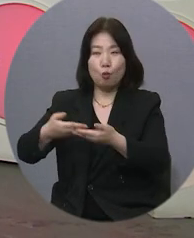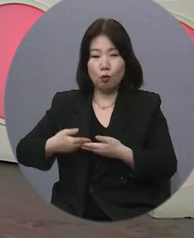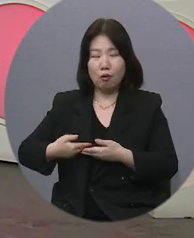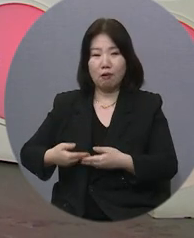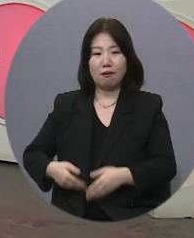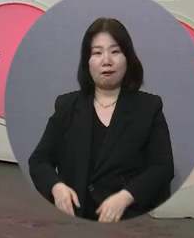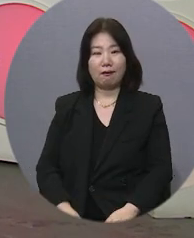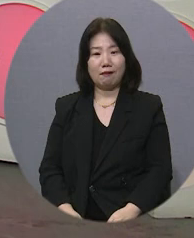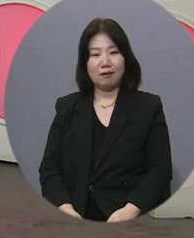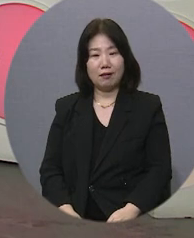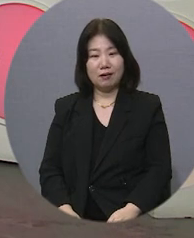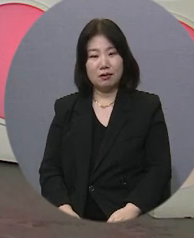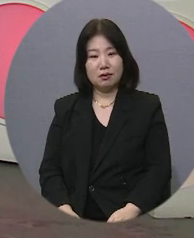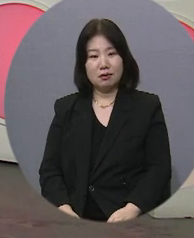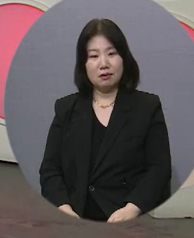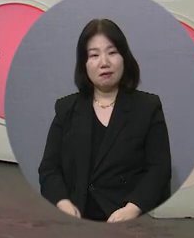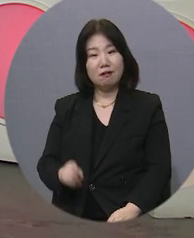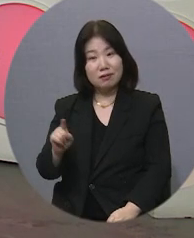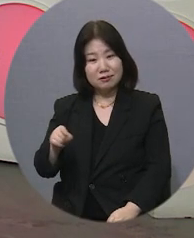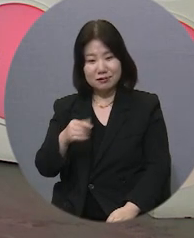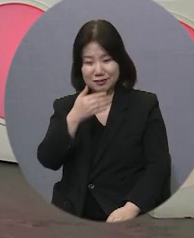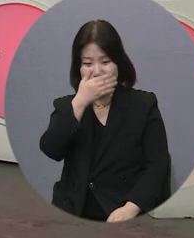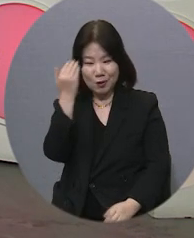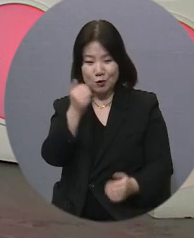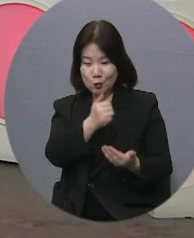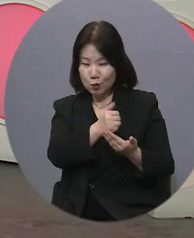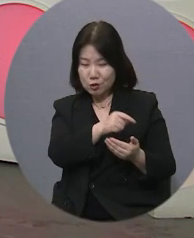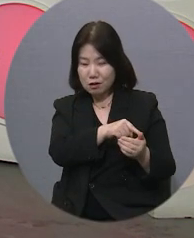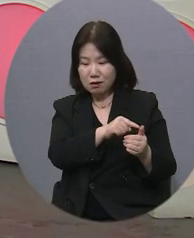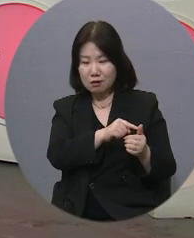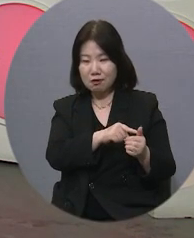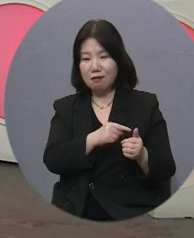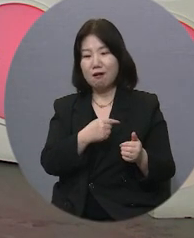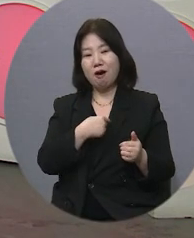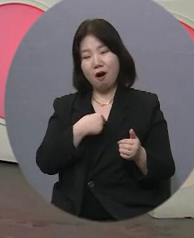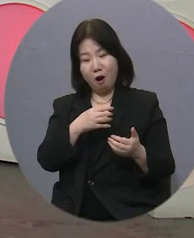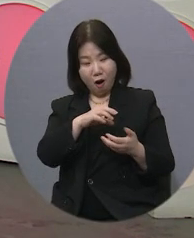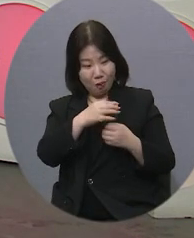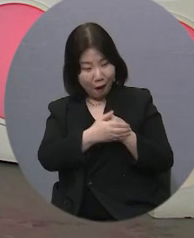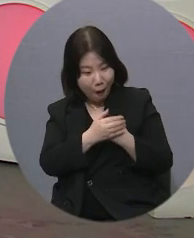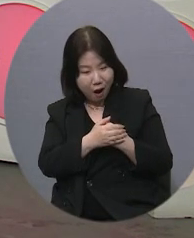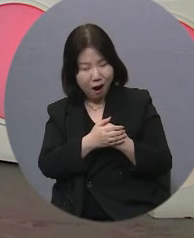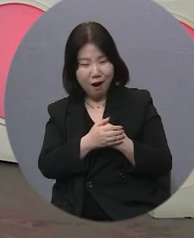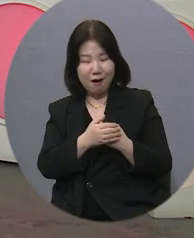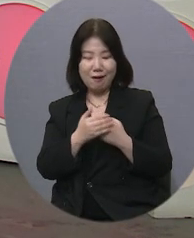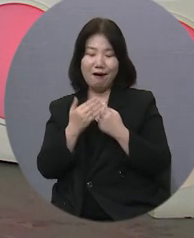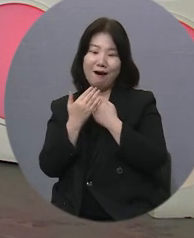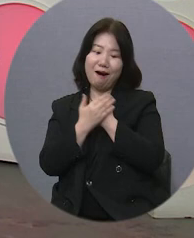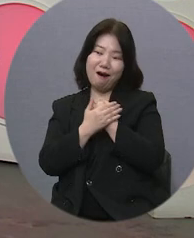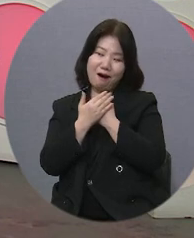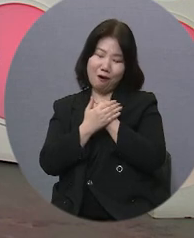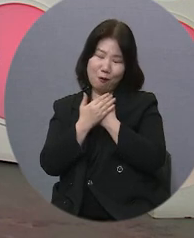주었습니다. 왜인지 그 젊은 손님에게 위로받는 기분이었습니다.